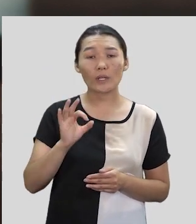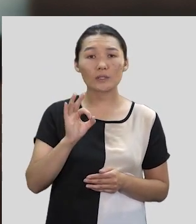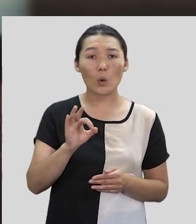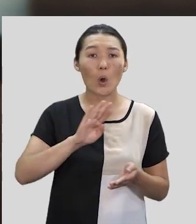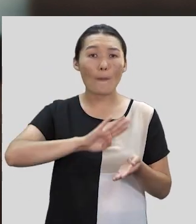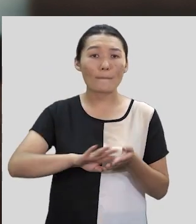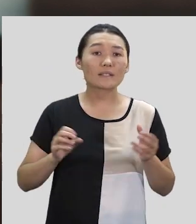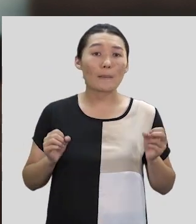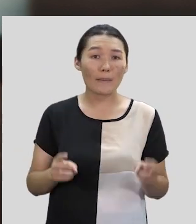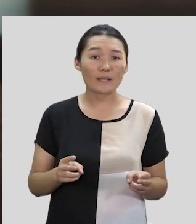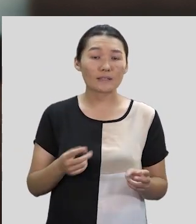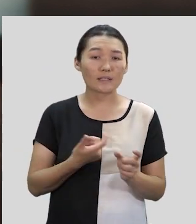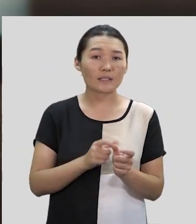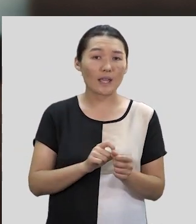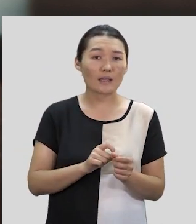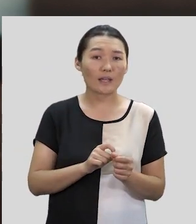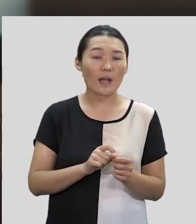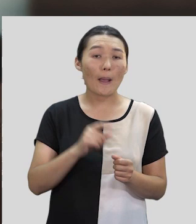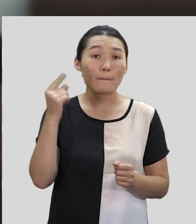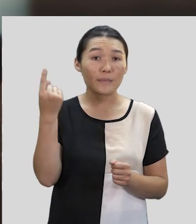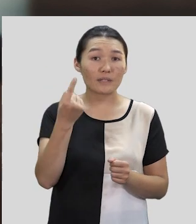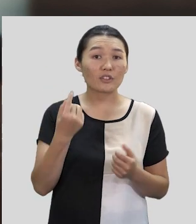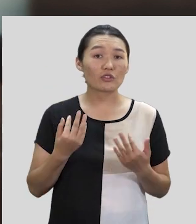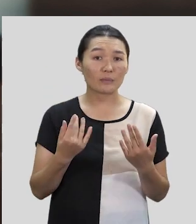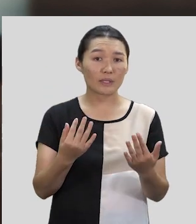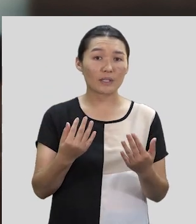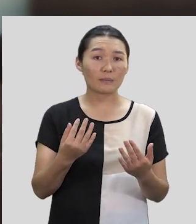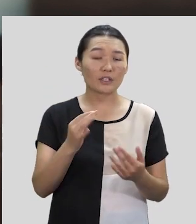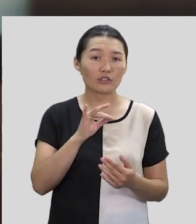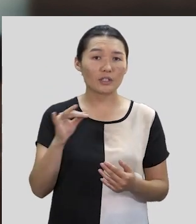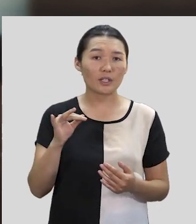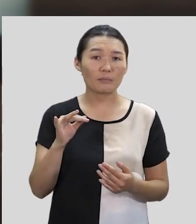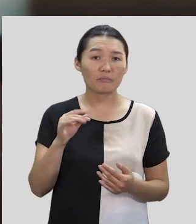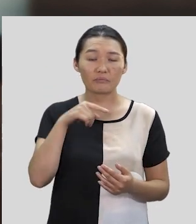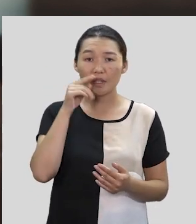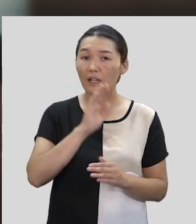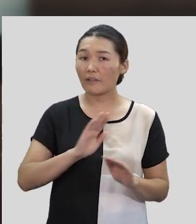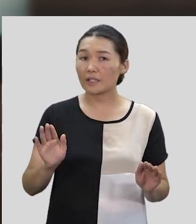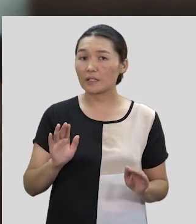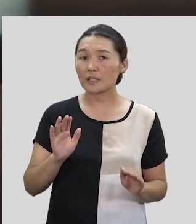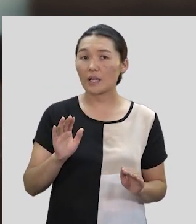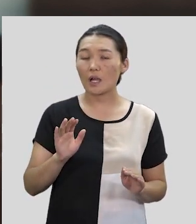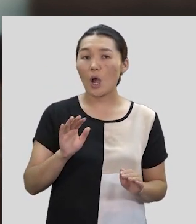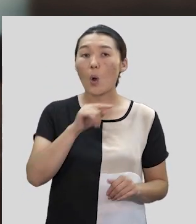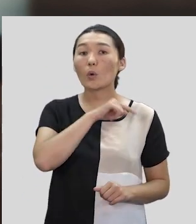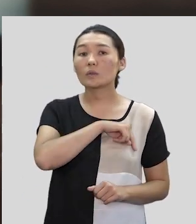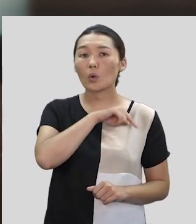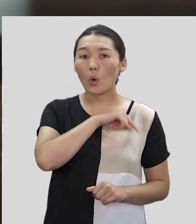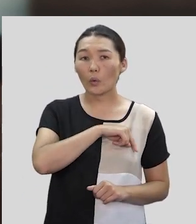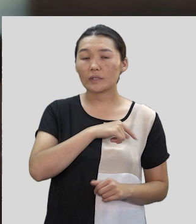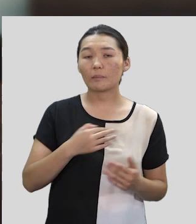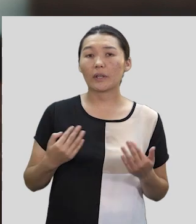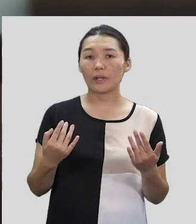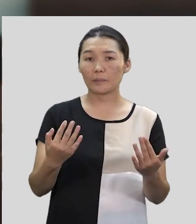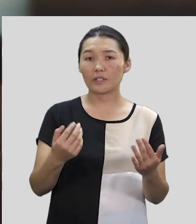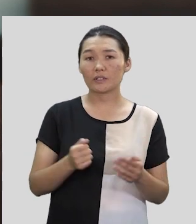а это мы помним с вами первичные потребности и совсем не говорится о духовных потребностях а